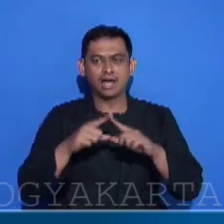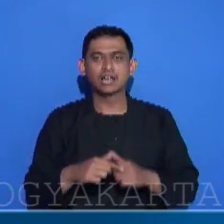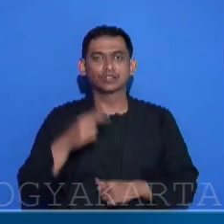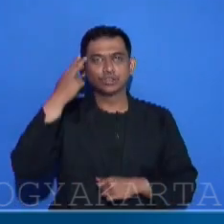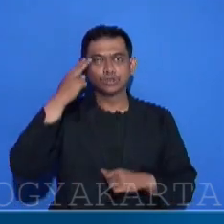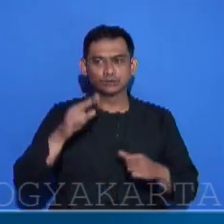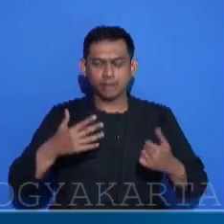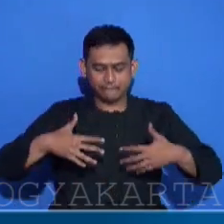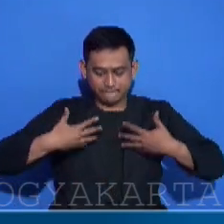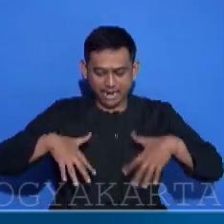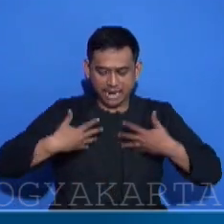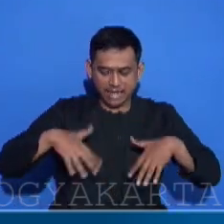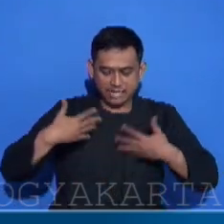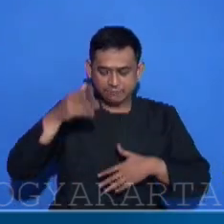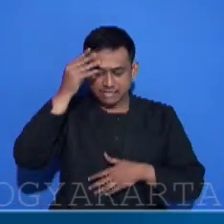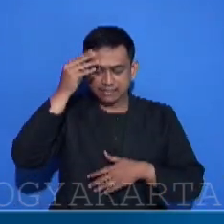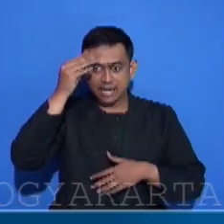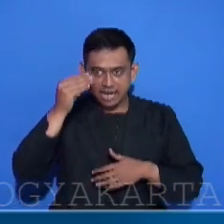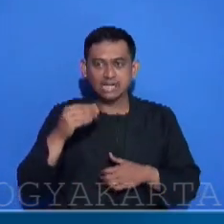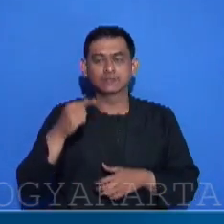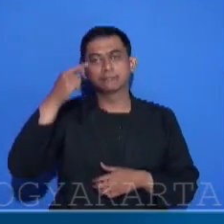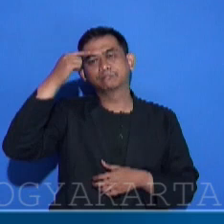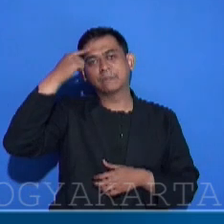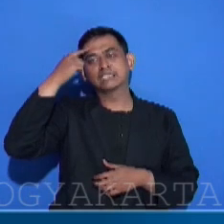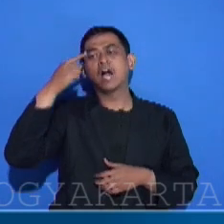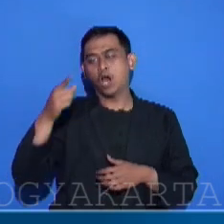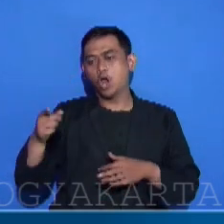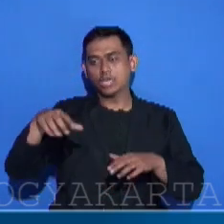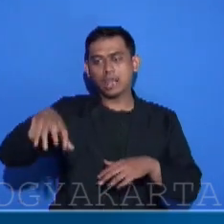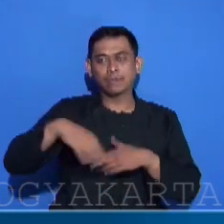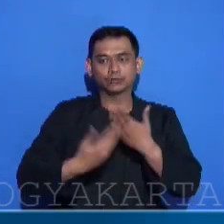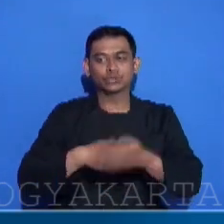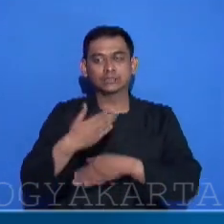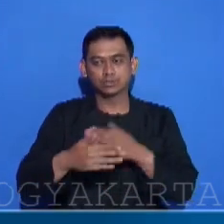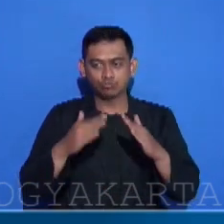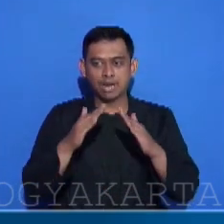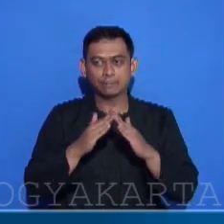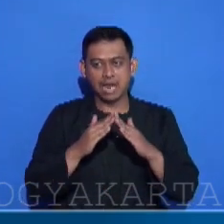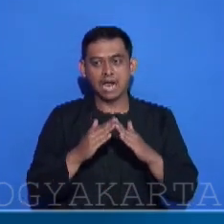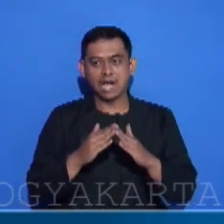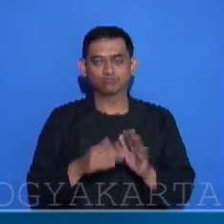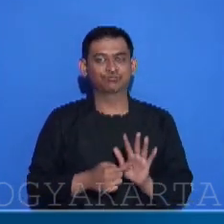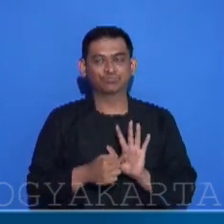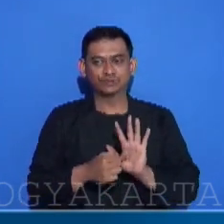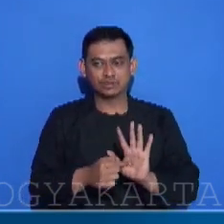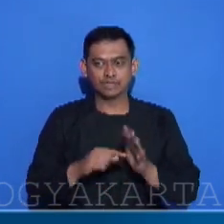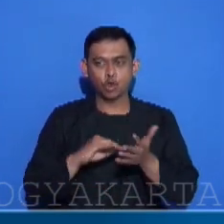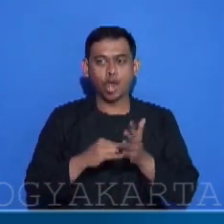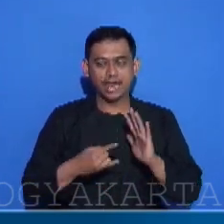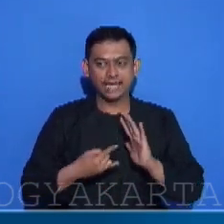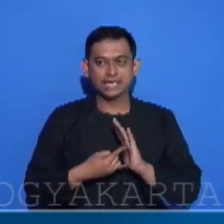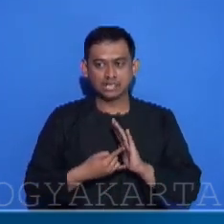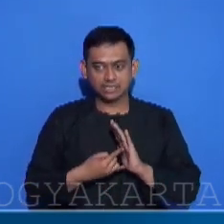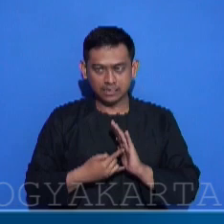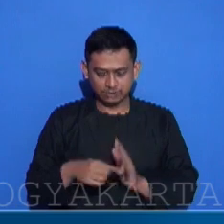mengimplementasikan kurikulum Merdeka belajar di tempat industri rumahan para peserta didik diperkenalkan dengan teknologi pembuat